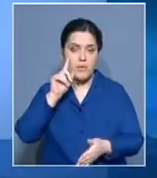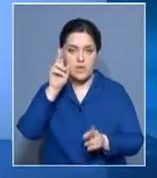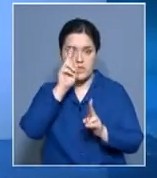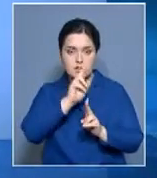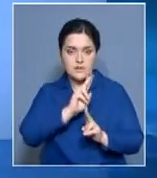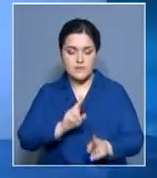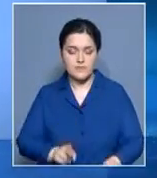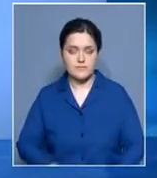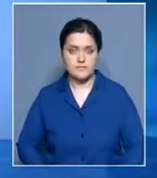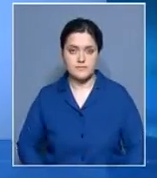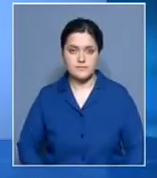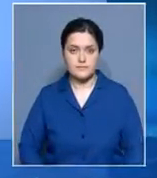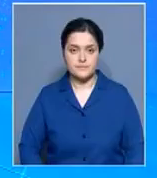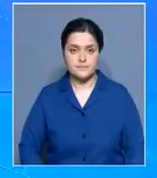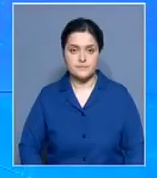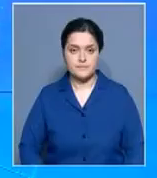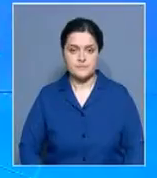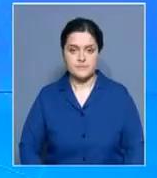неизвестна.